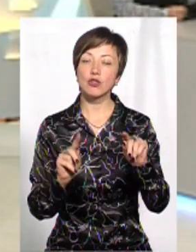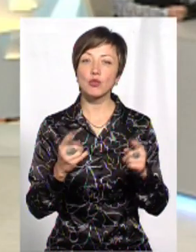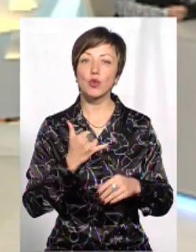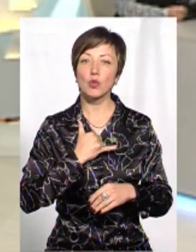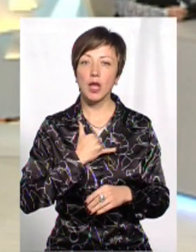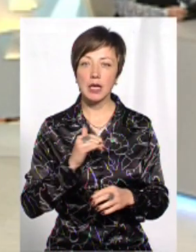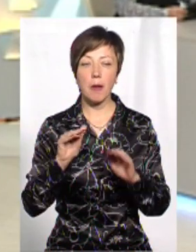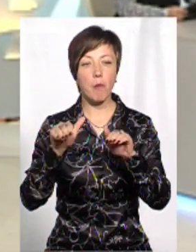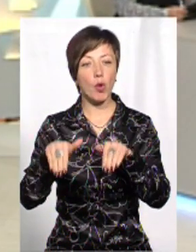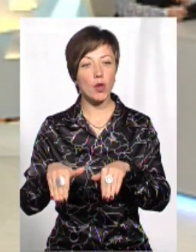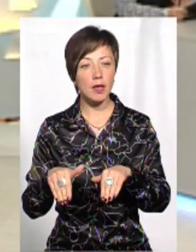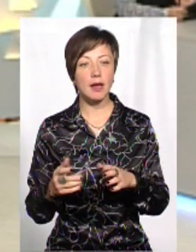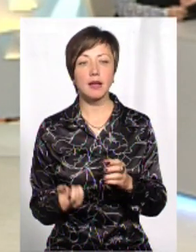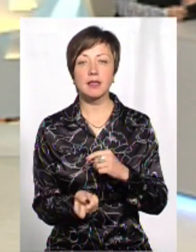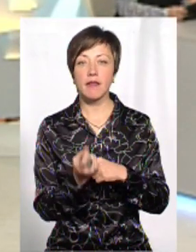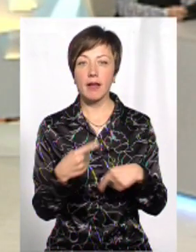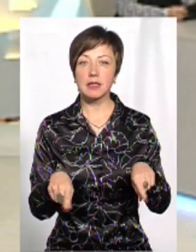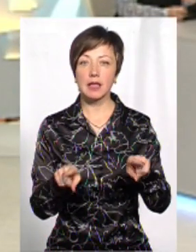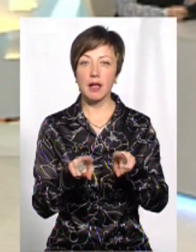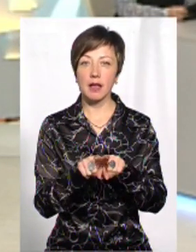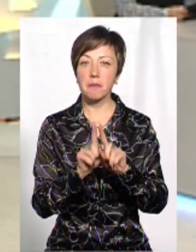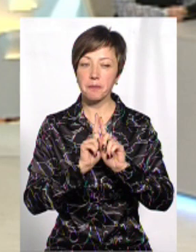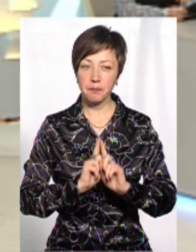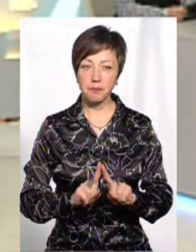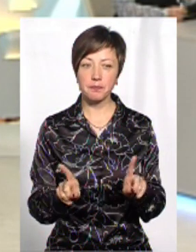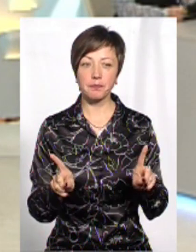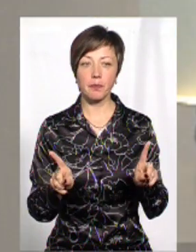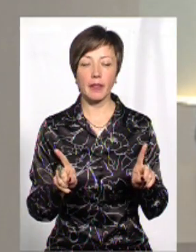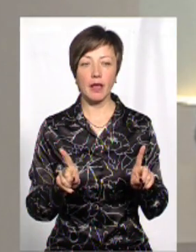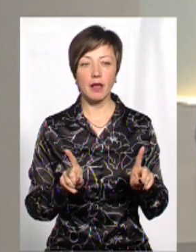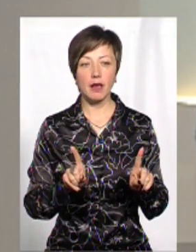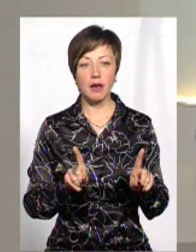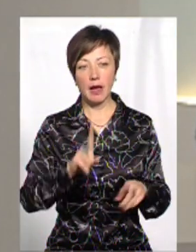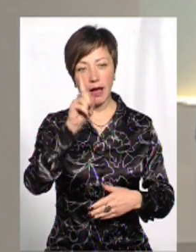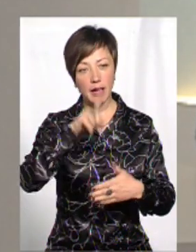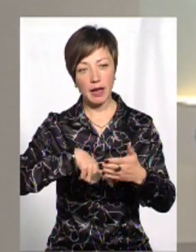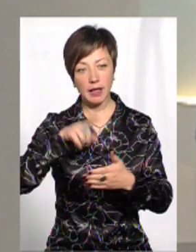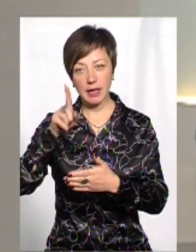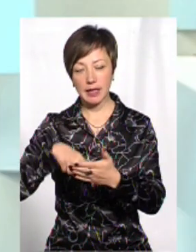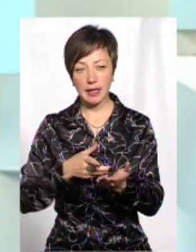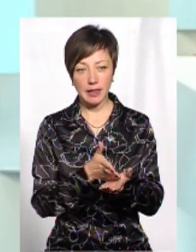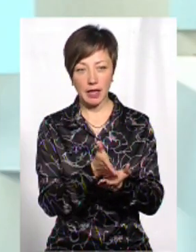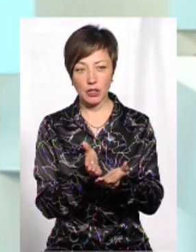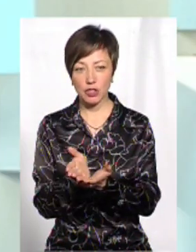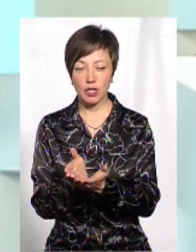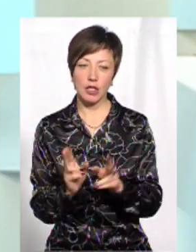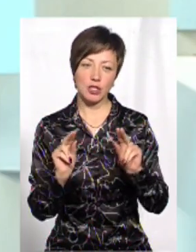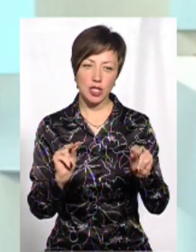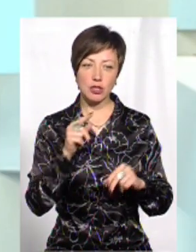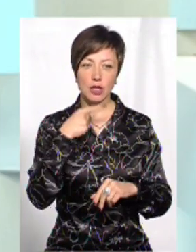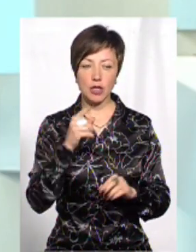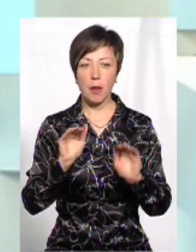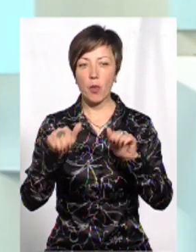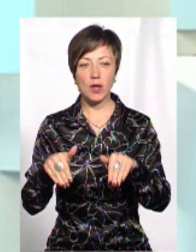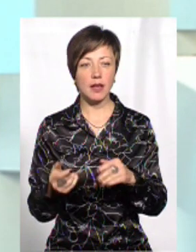у нас на Поділлі з'являються такі, ну, скажімо, екзотичні релігійні течії? Ну, скажімо, відверто, на